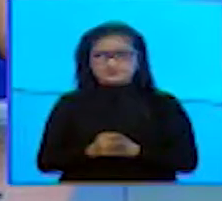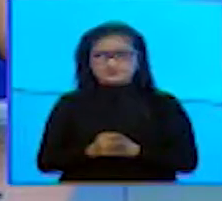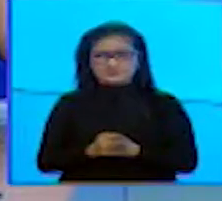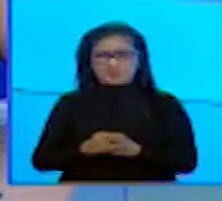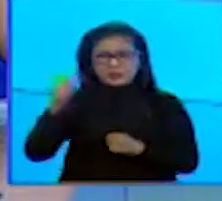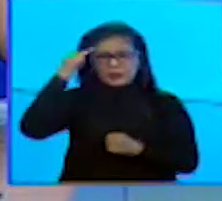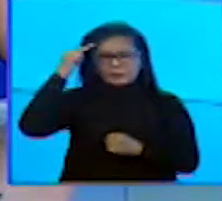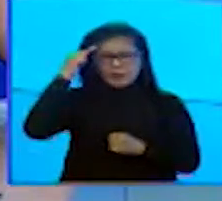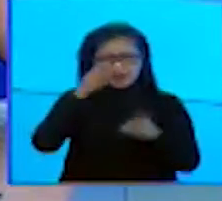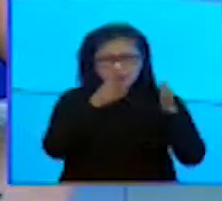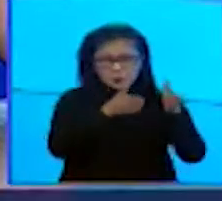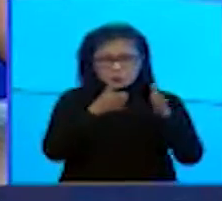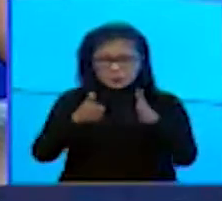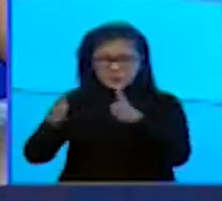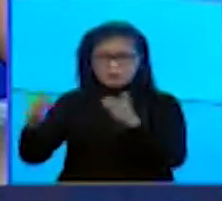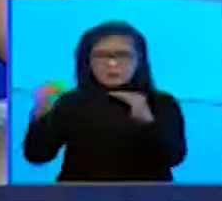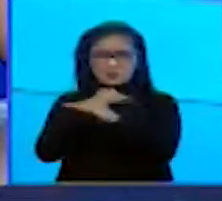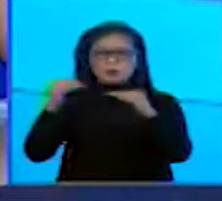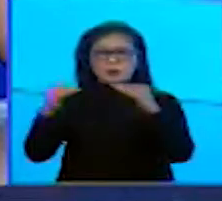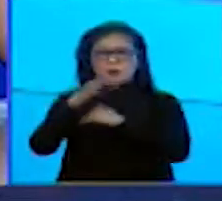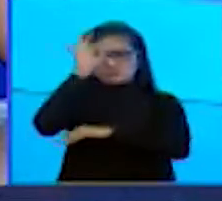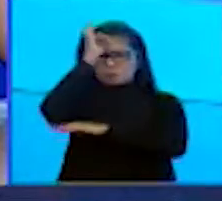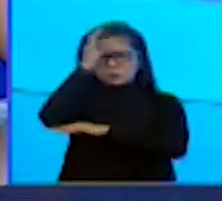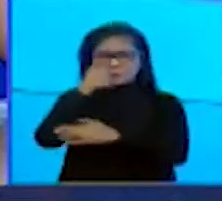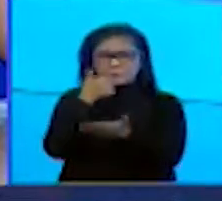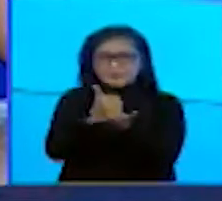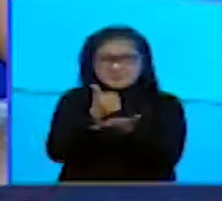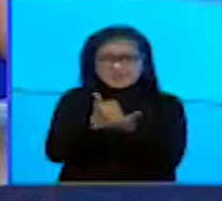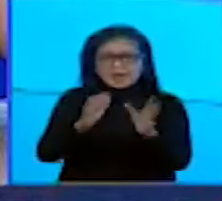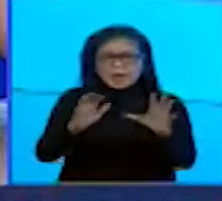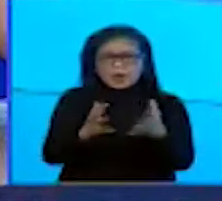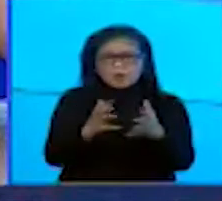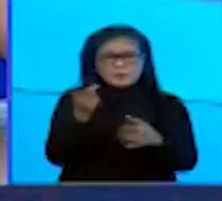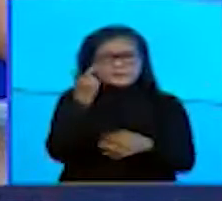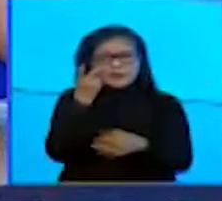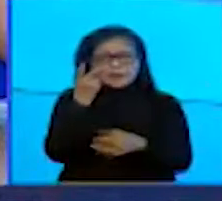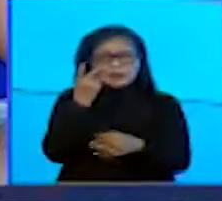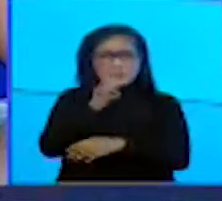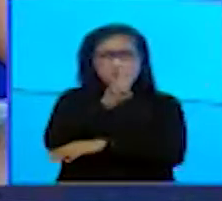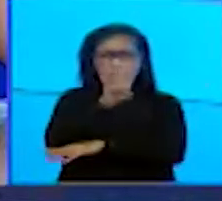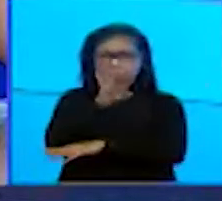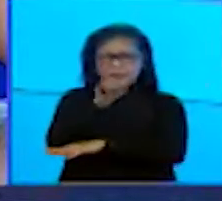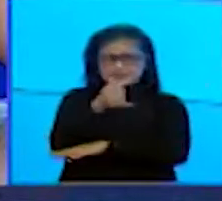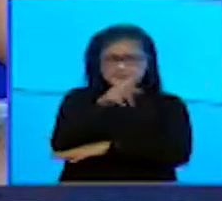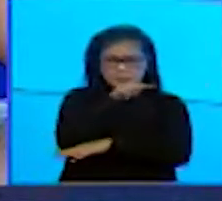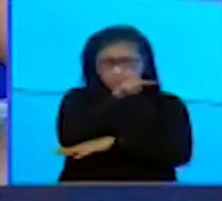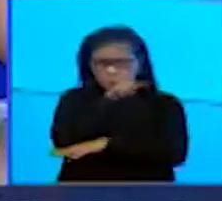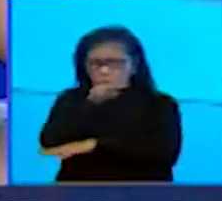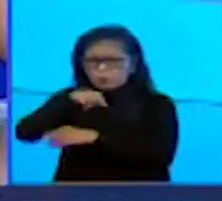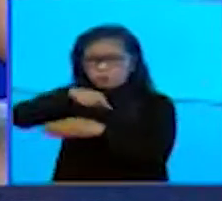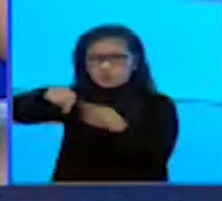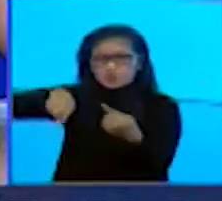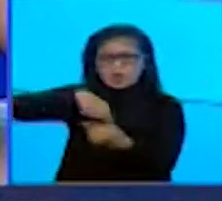Kita ke informasi selanjutnya, pemirsa. Kakor Lantas Polri memastikan anggotanya akan bersiaga selama 24 jam untuk menyekat dan memutar balik